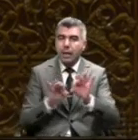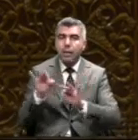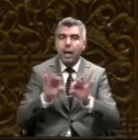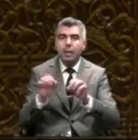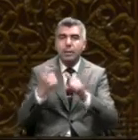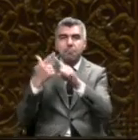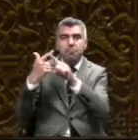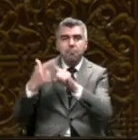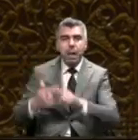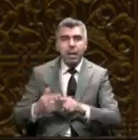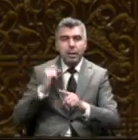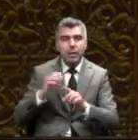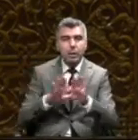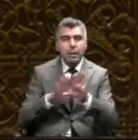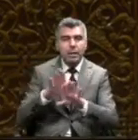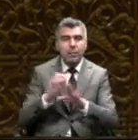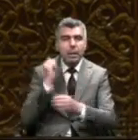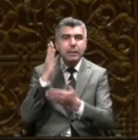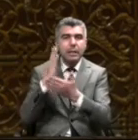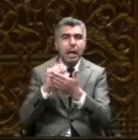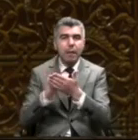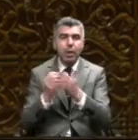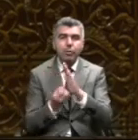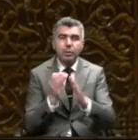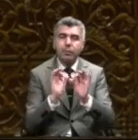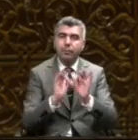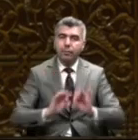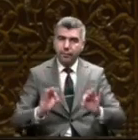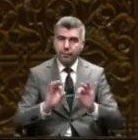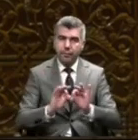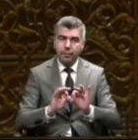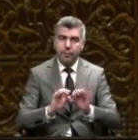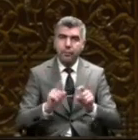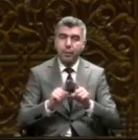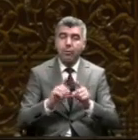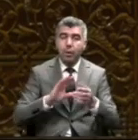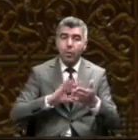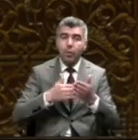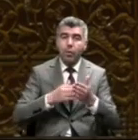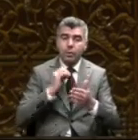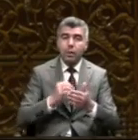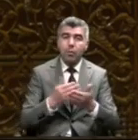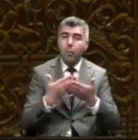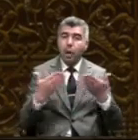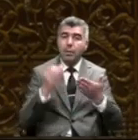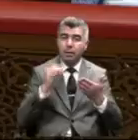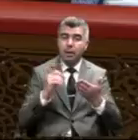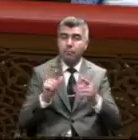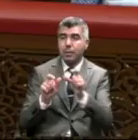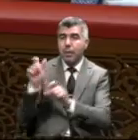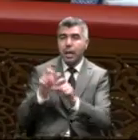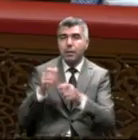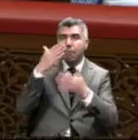حقيقيه وتدابير ضريبيه جريئه تخفف الحمل على فئات واسعه من الجماهير